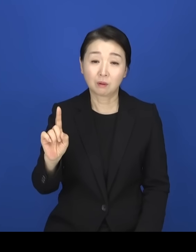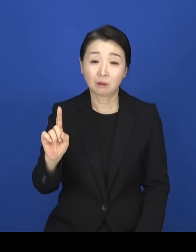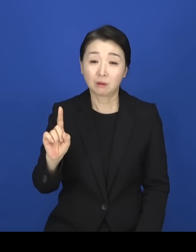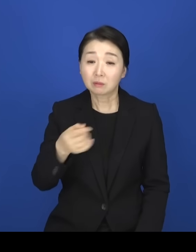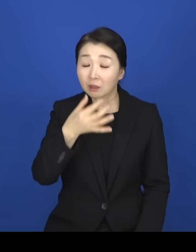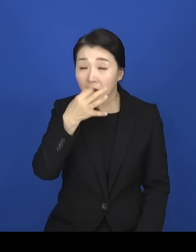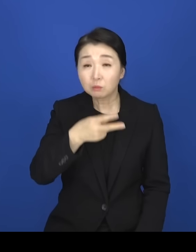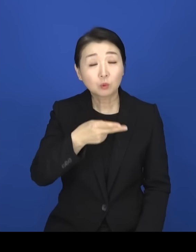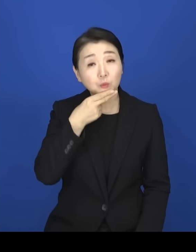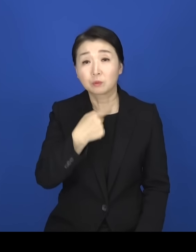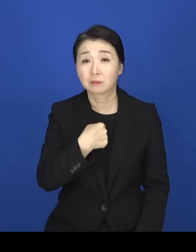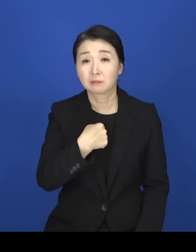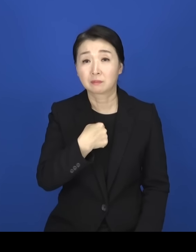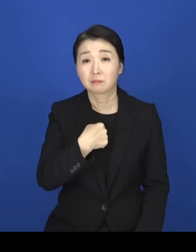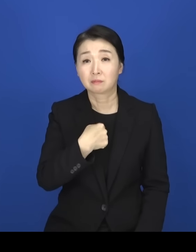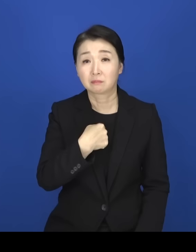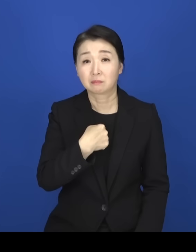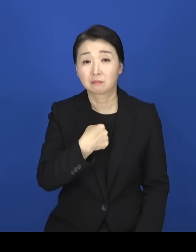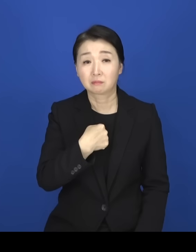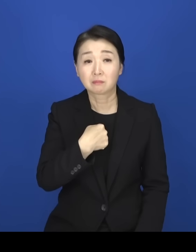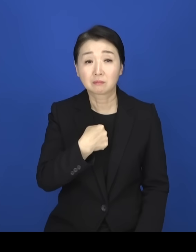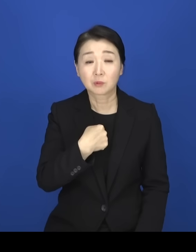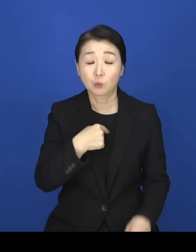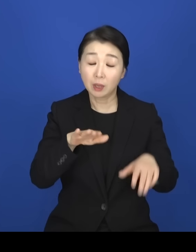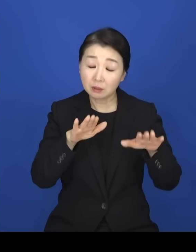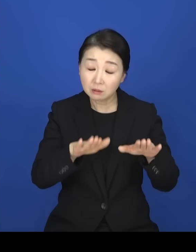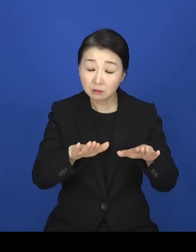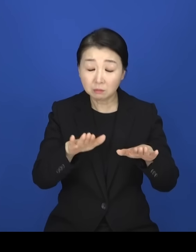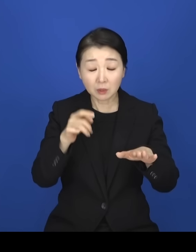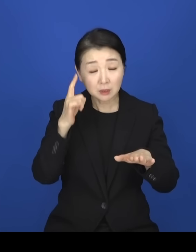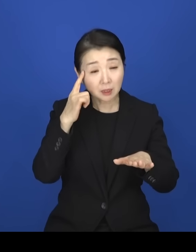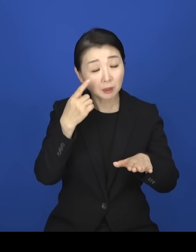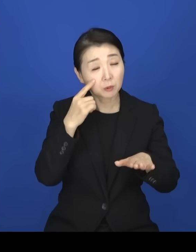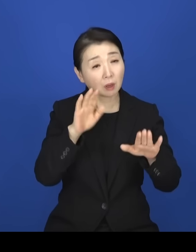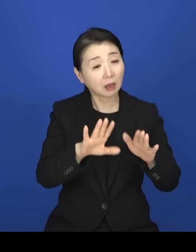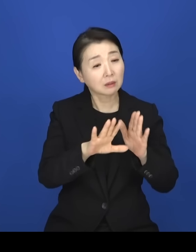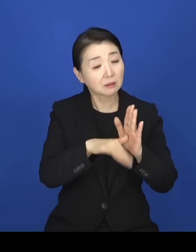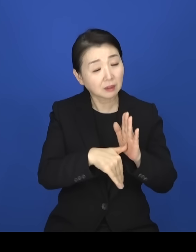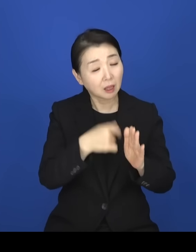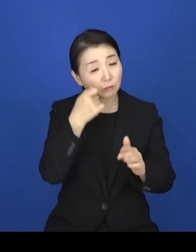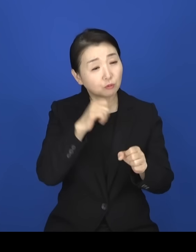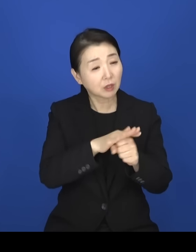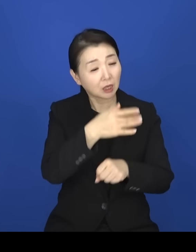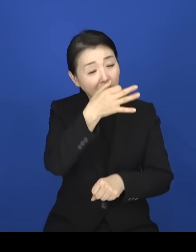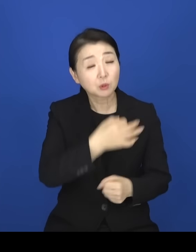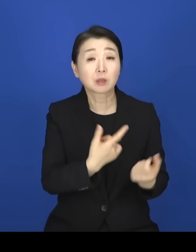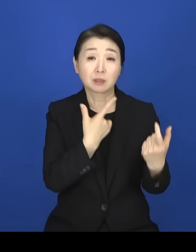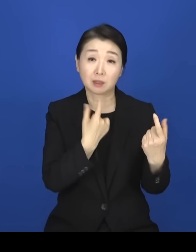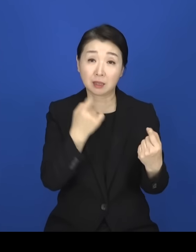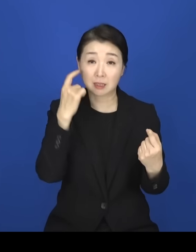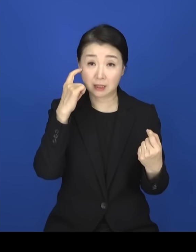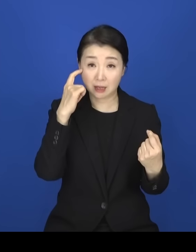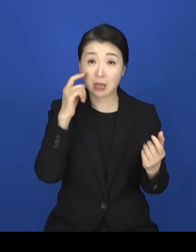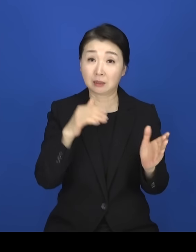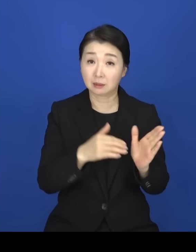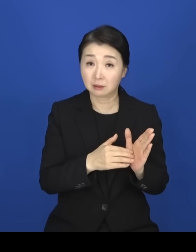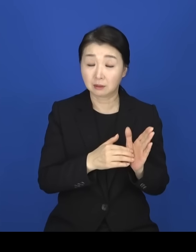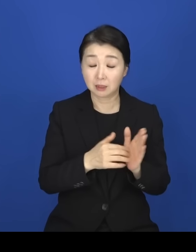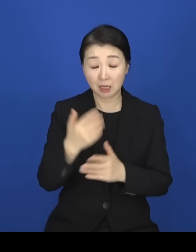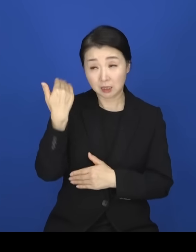그렇게 힘들지 않은 상황이었잖아요. 예. 그러니까. 왜냐면 지금 와서 생각해보면 그때 좀 길이가 참 불쌍하고 힘들었겠다. 그 정도지.